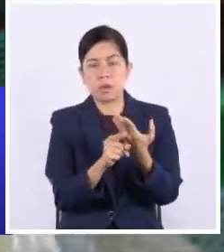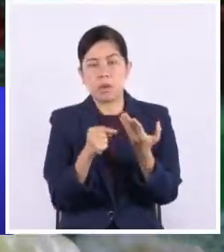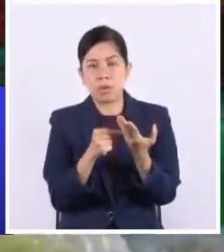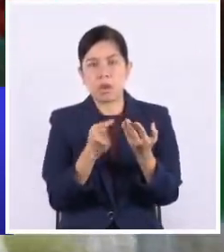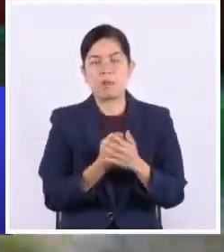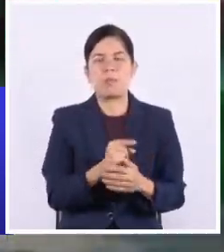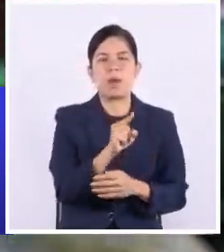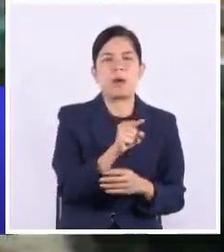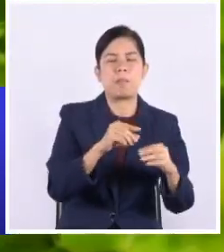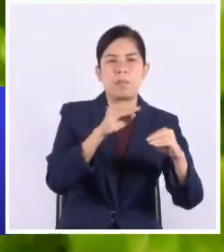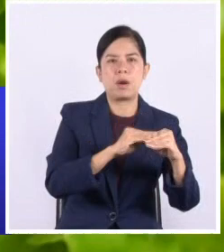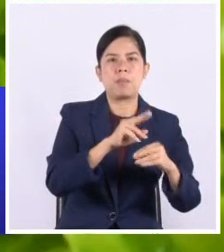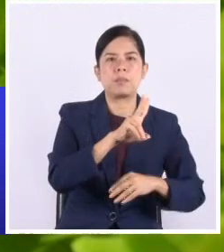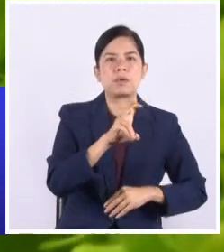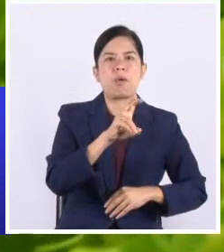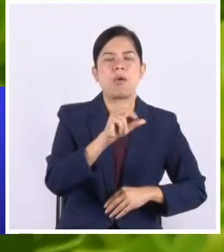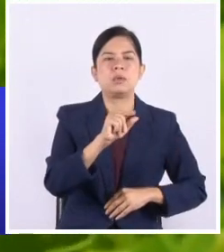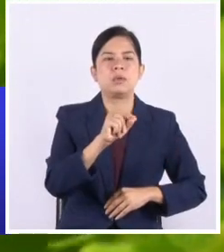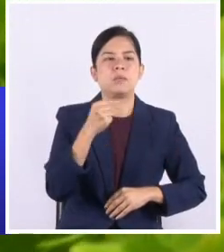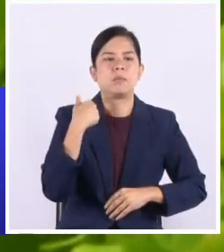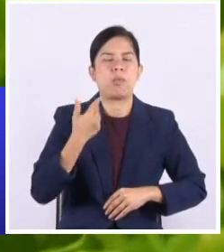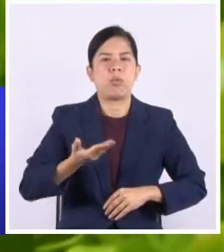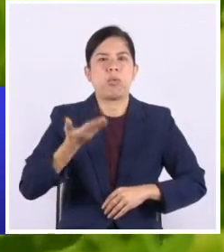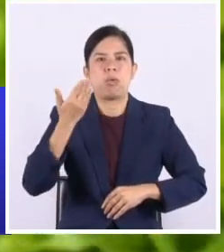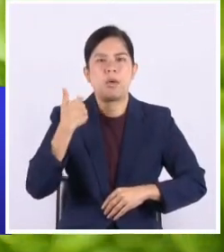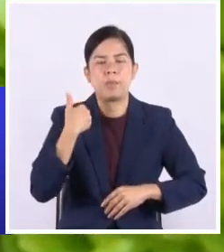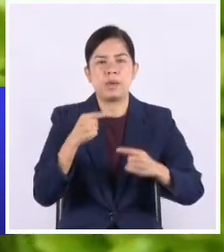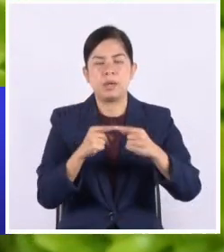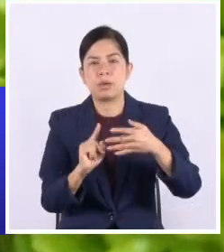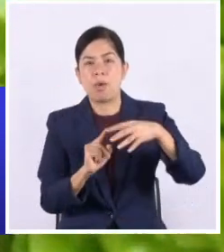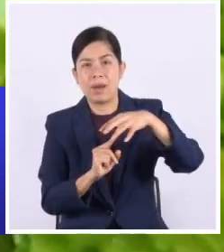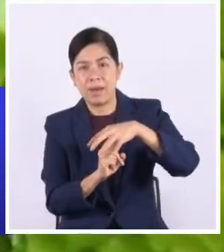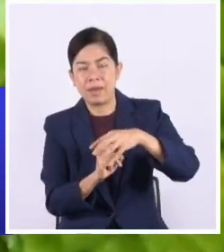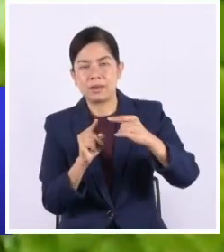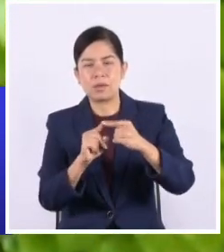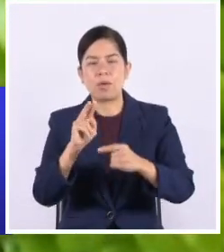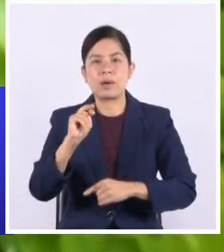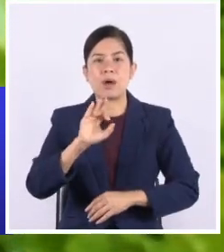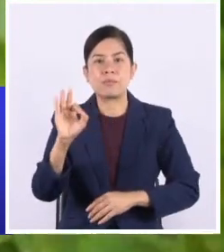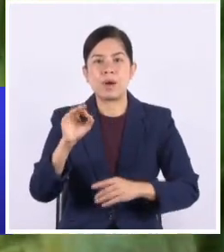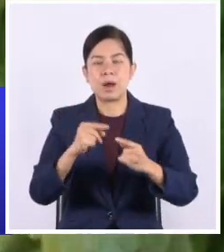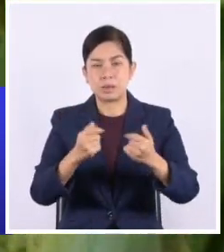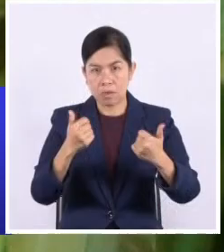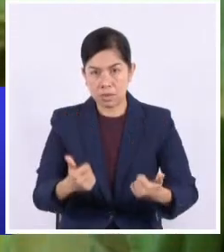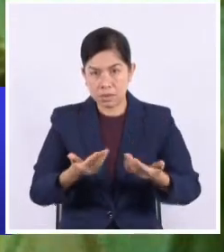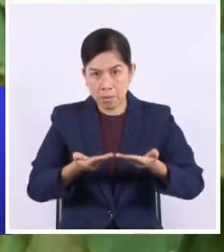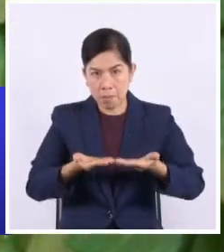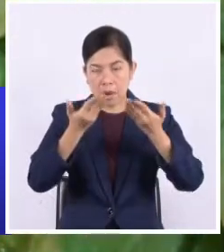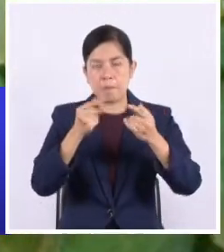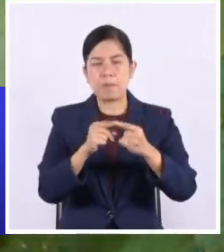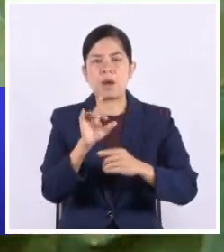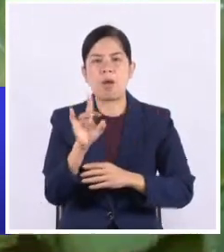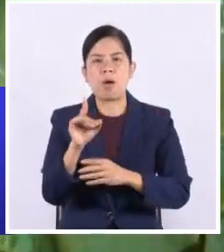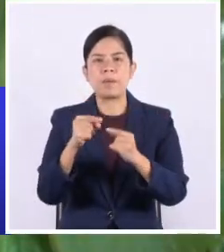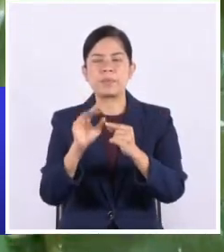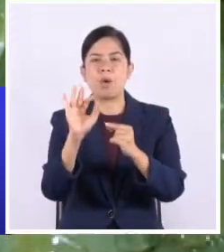แค่ 150บาทเองนะคะนี่ขึ้นมาเยอะเลยเห็ดนางฟ้าจากเดิมโลละ 80บาทตอนนี้ขึ้นมาเป็นกิโลกรัมละ 100บาทผักบุ้งจีน